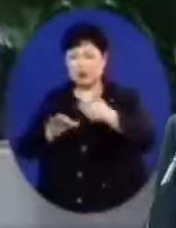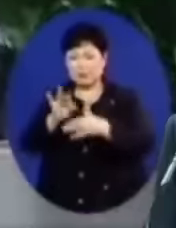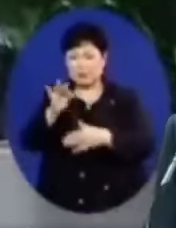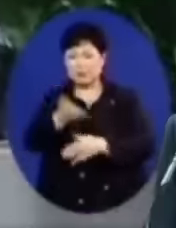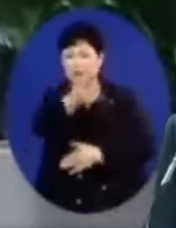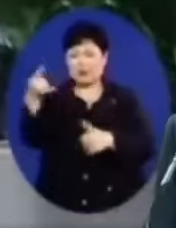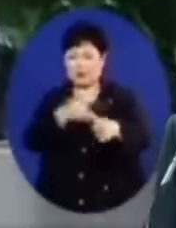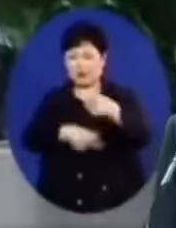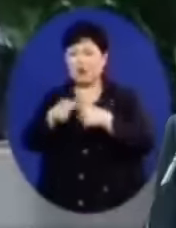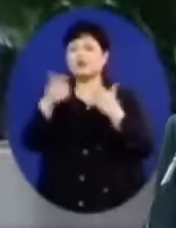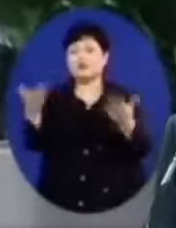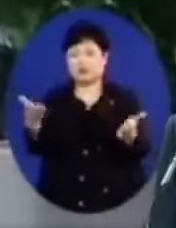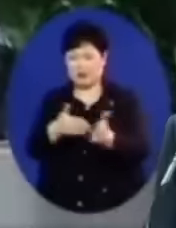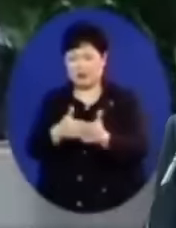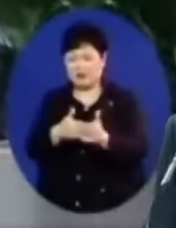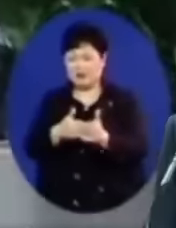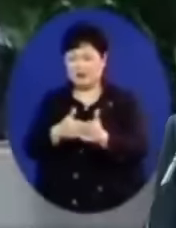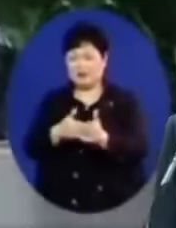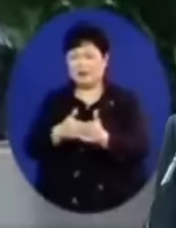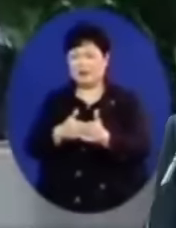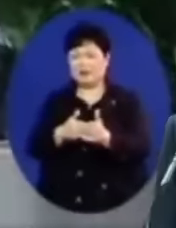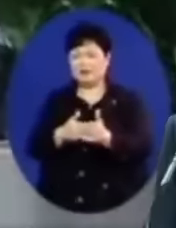더하시려는.